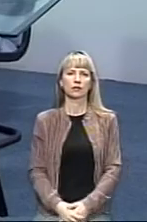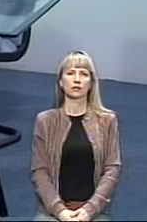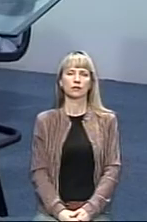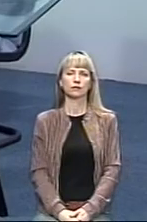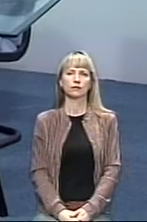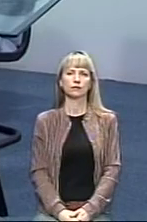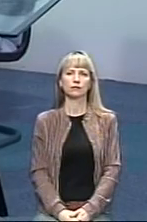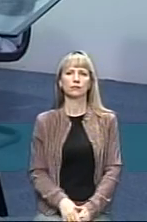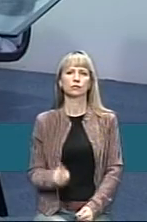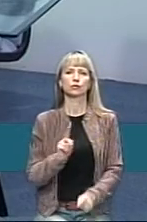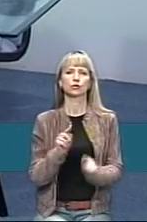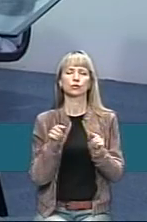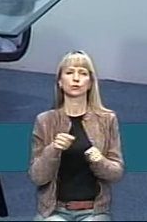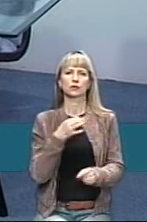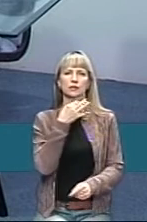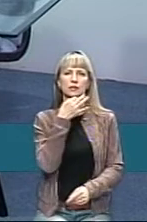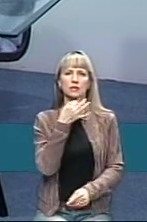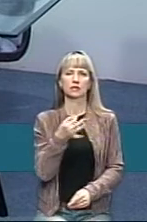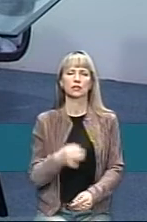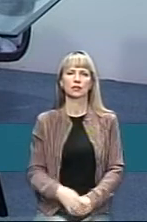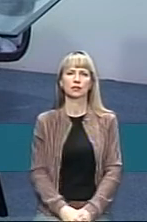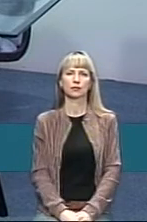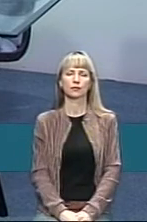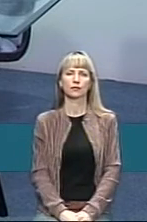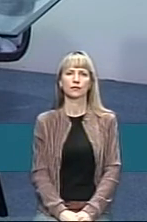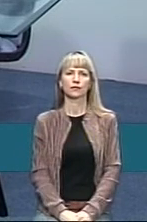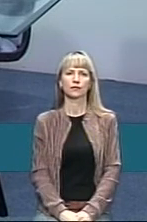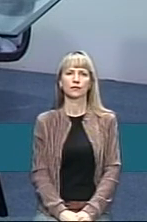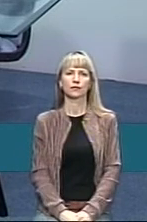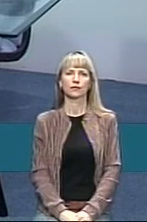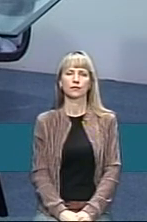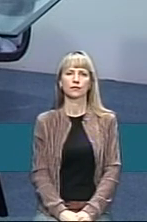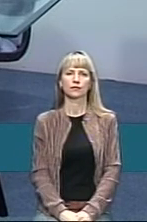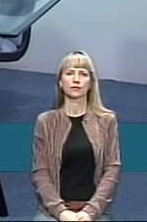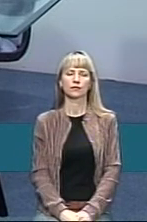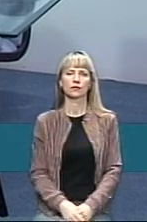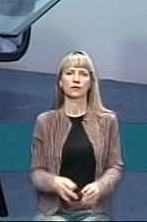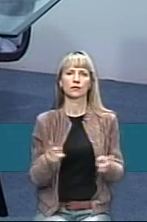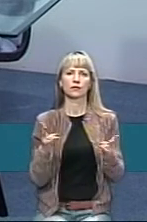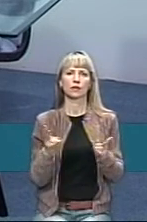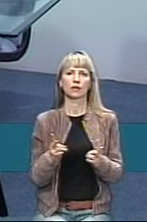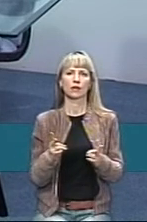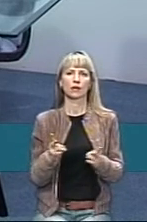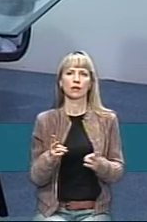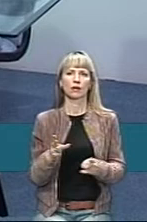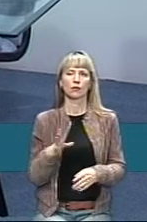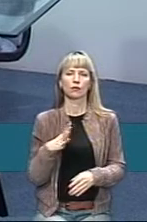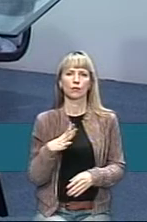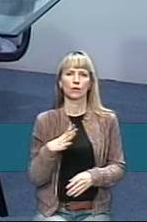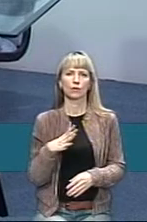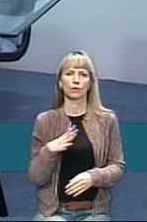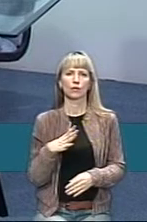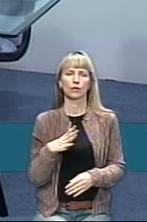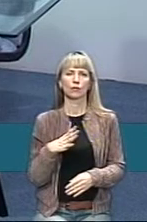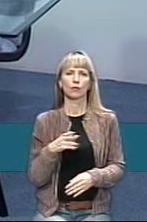Що тут сказати? Я навіть не знаю, що тут сказати. То треба було, напевно, як мені здається,